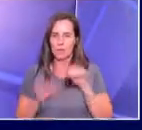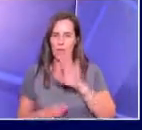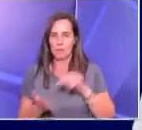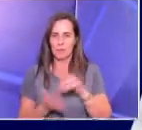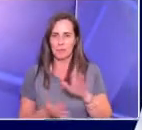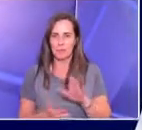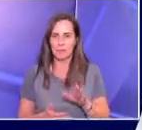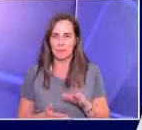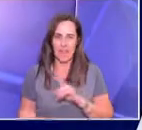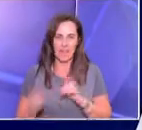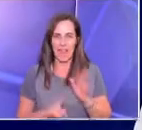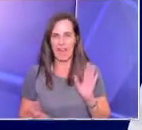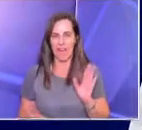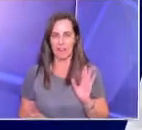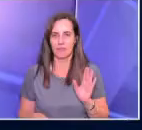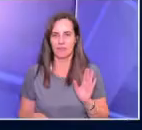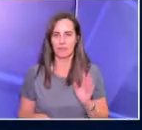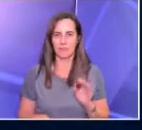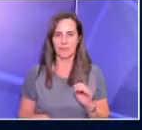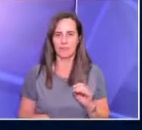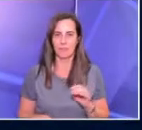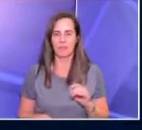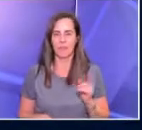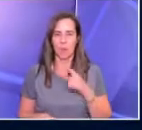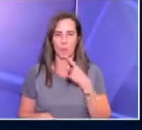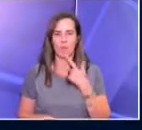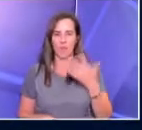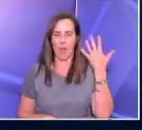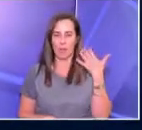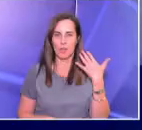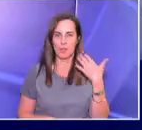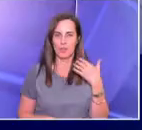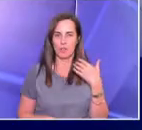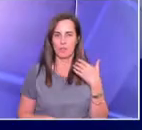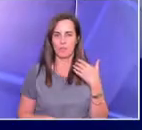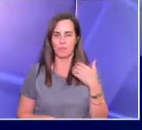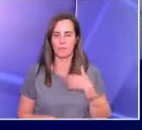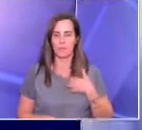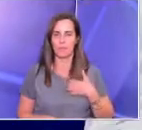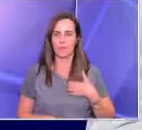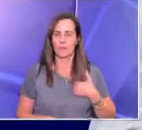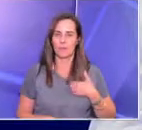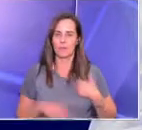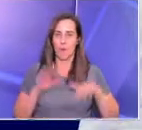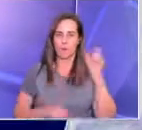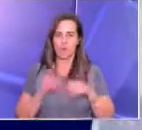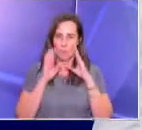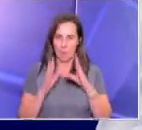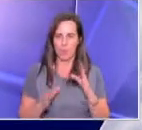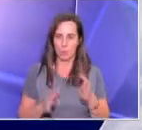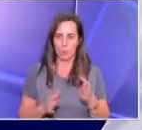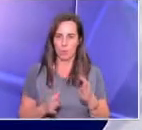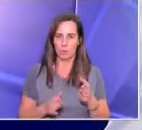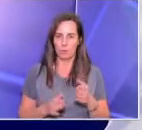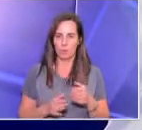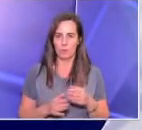בגלל זה. היה לכאן ולכאן, אני חייב לומר. לכאן ולכאן. בניגוד ללפני 5 שנים, שזה עבד על מרבית האוכלוסייה,